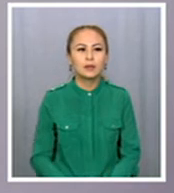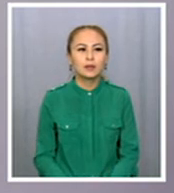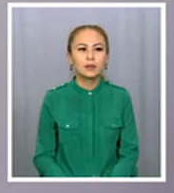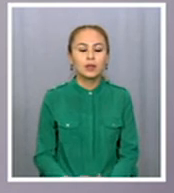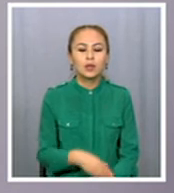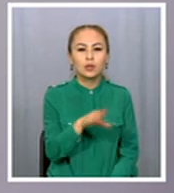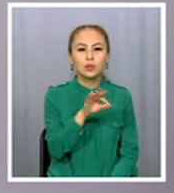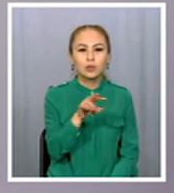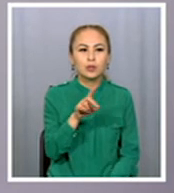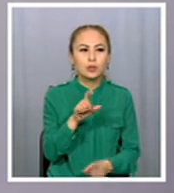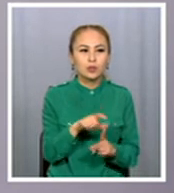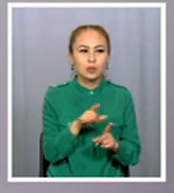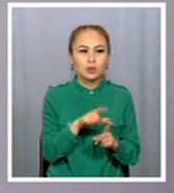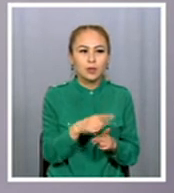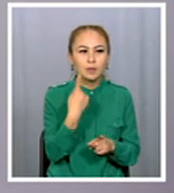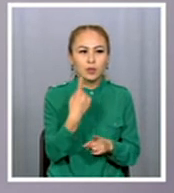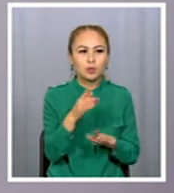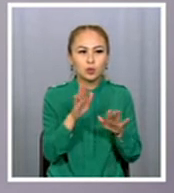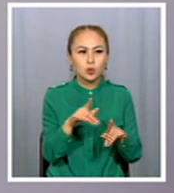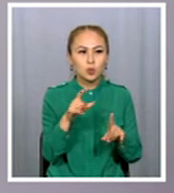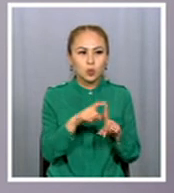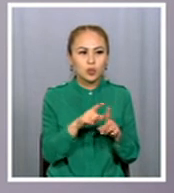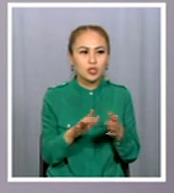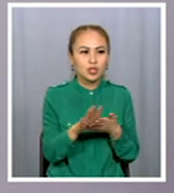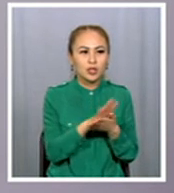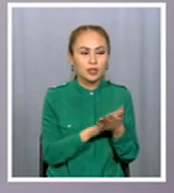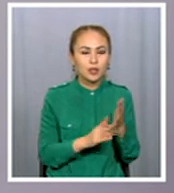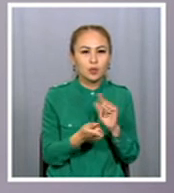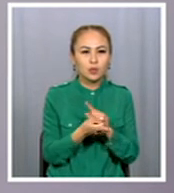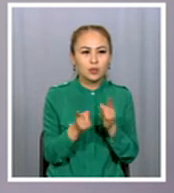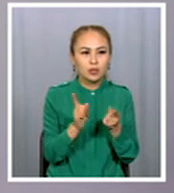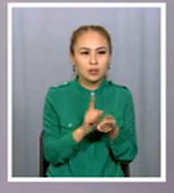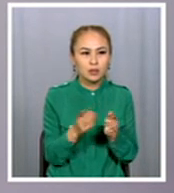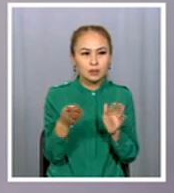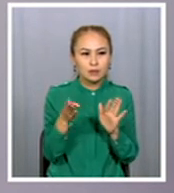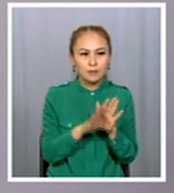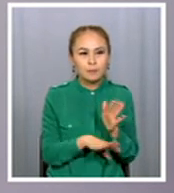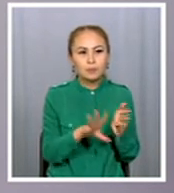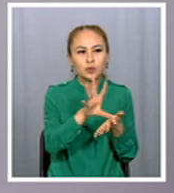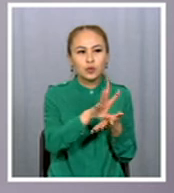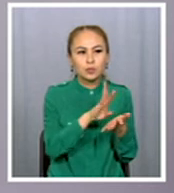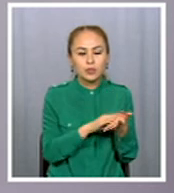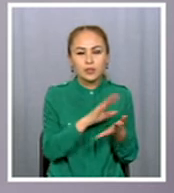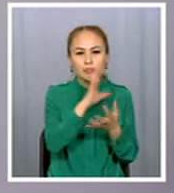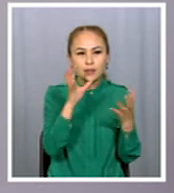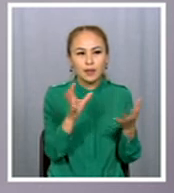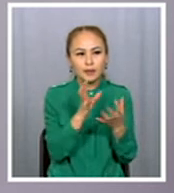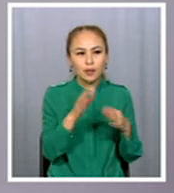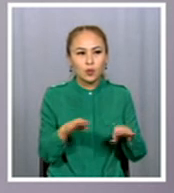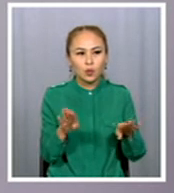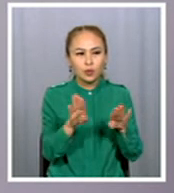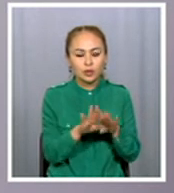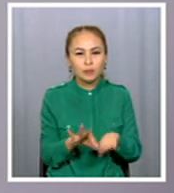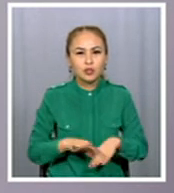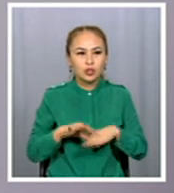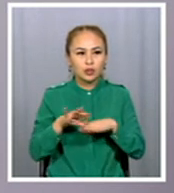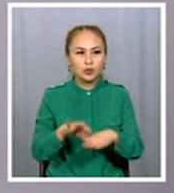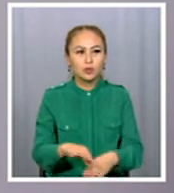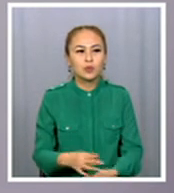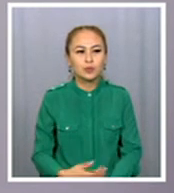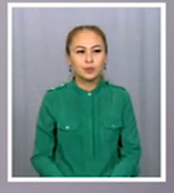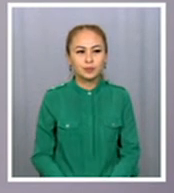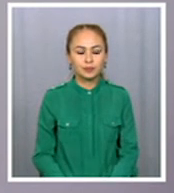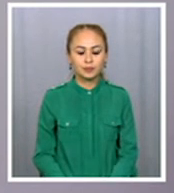Төл сөз – біреудің сөзін ешқандай өзгеріссіз түп нұсқасын сақтай отырып